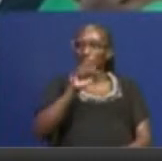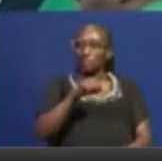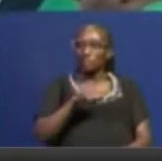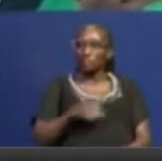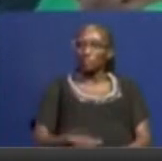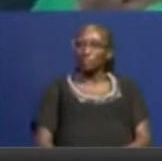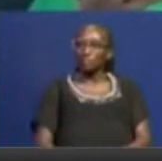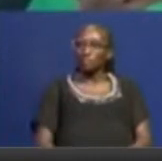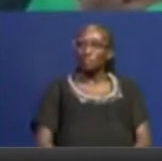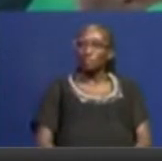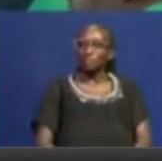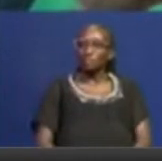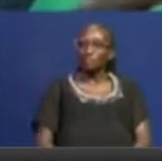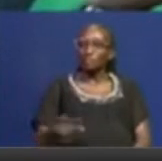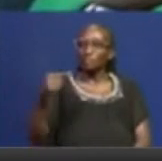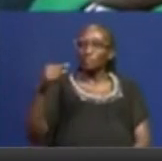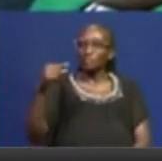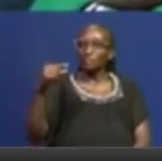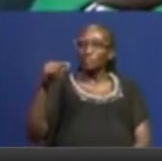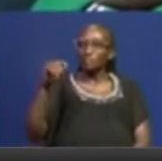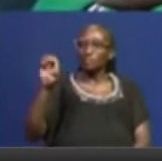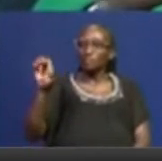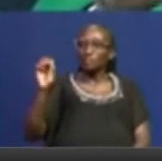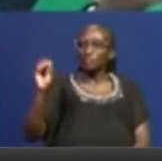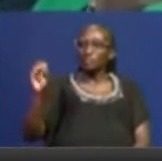Ndaragwa George Gashagwa.